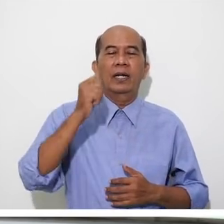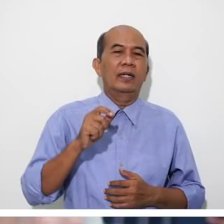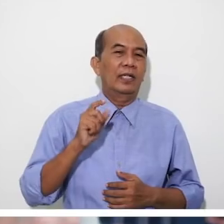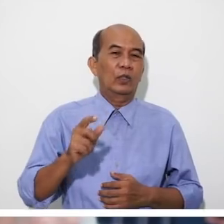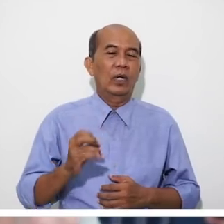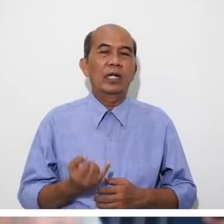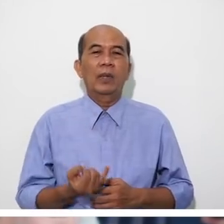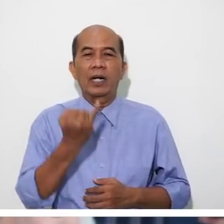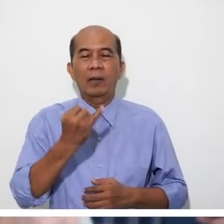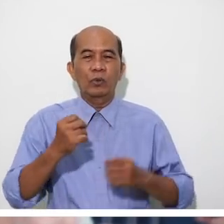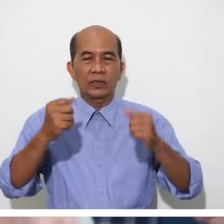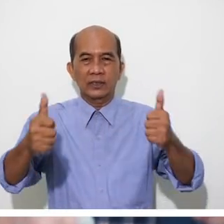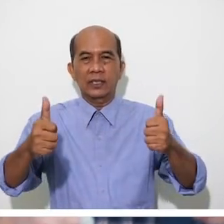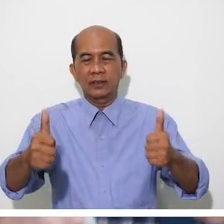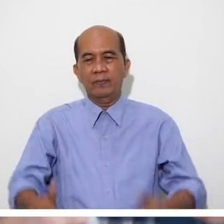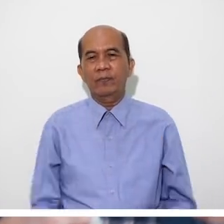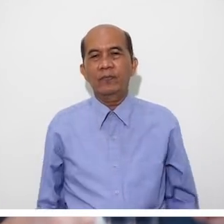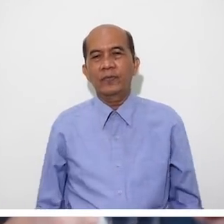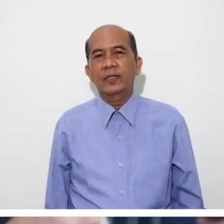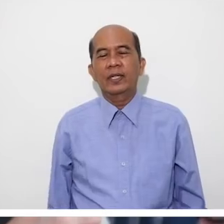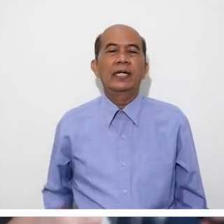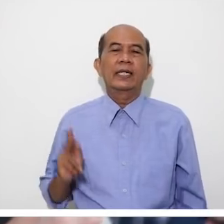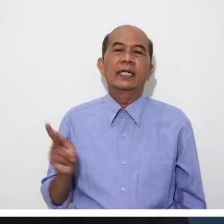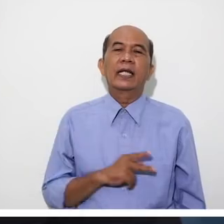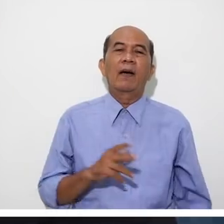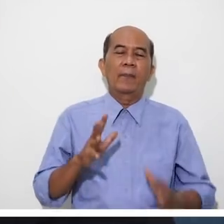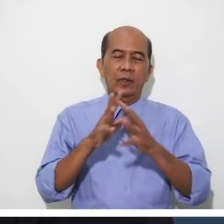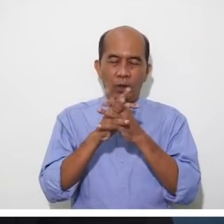sejati." Mari kita bersatu dalam doa.